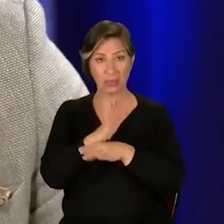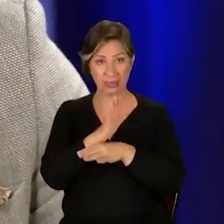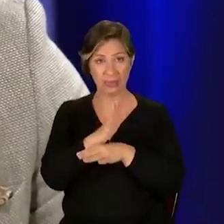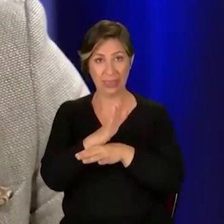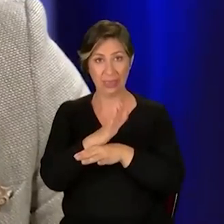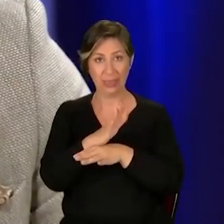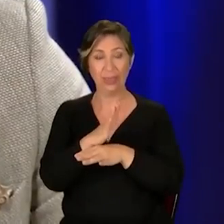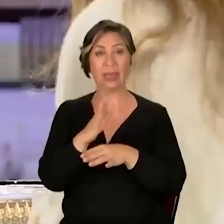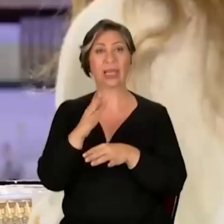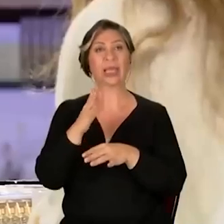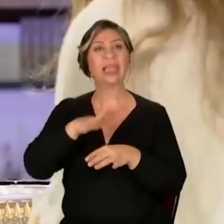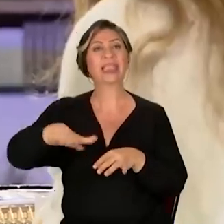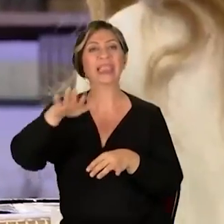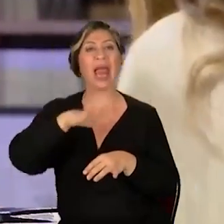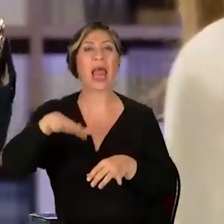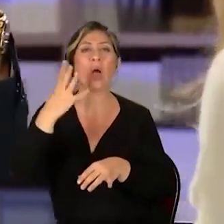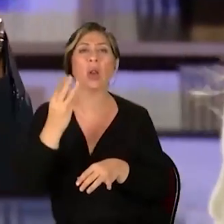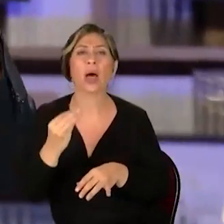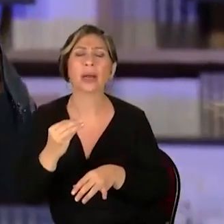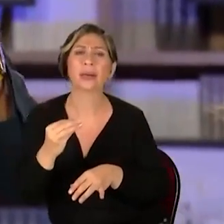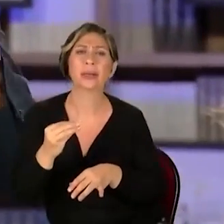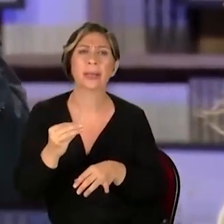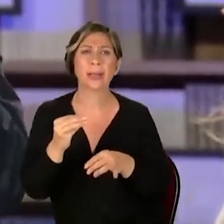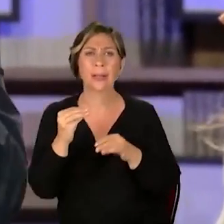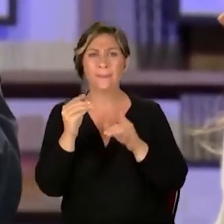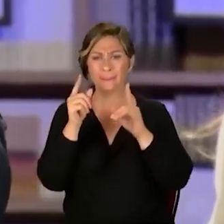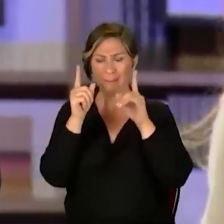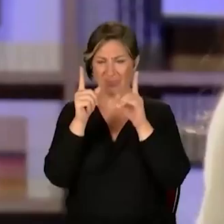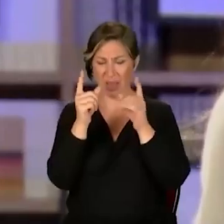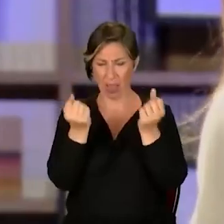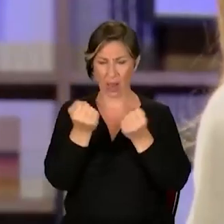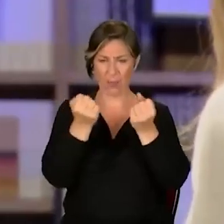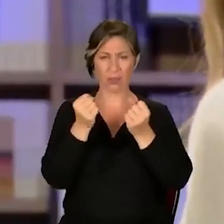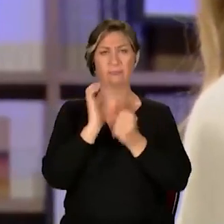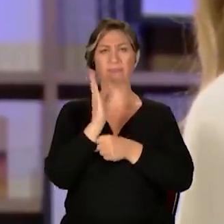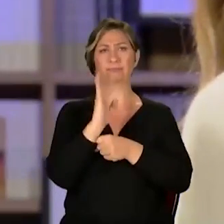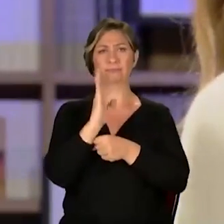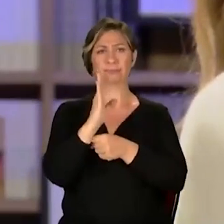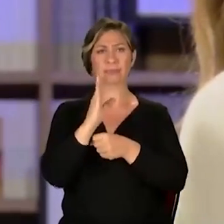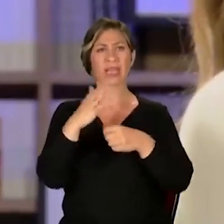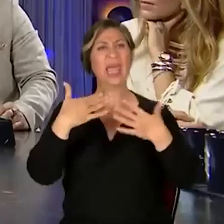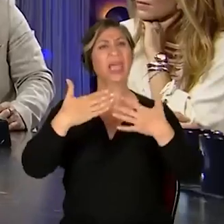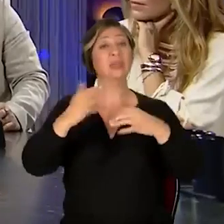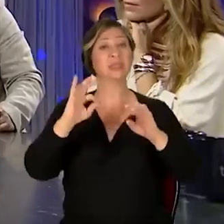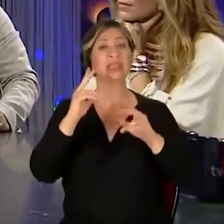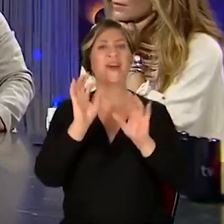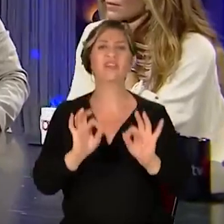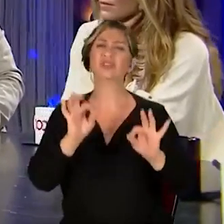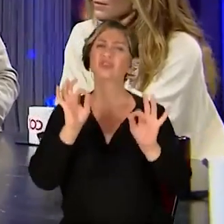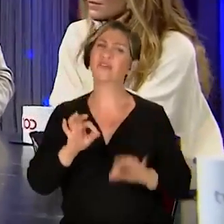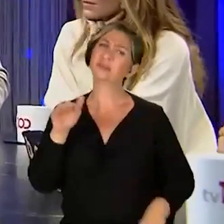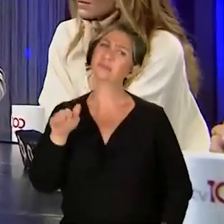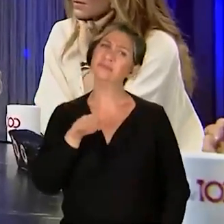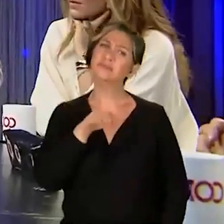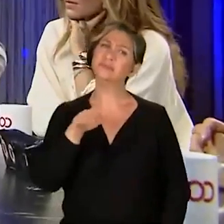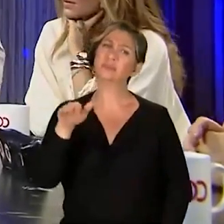işte genel semptomlar olarak biteviye bir araba yolculuğunda, heyecansız bir araba yolculuğunu kastediyorum.